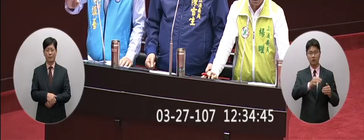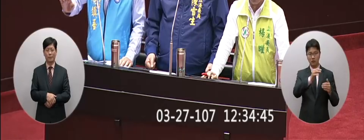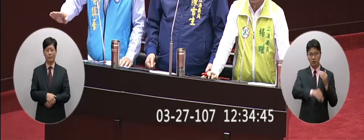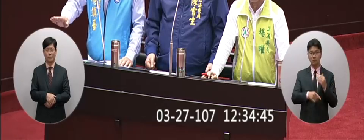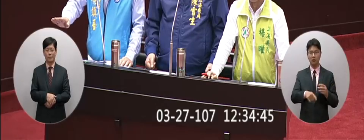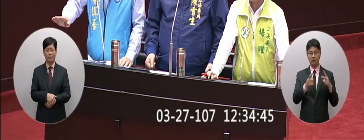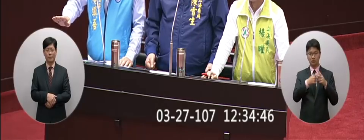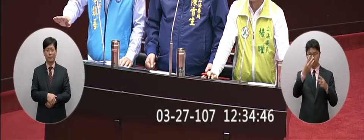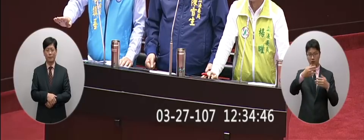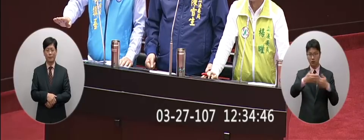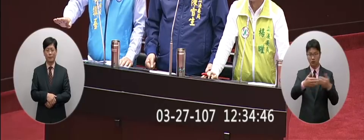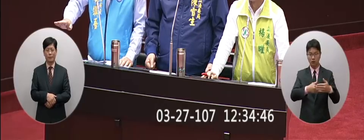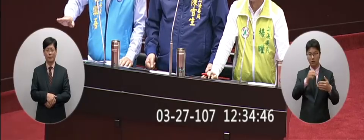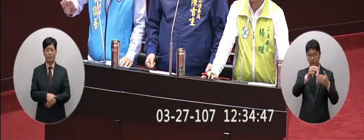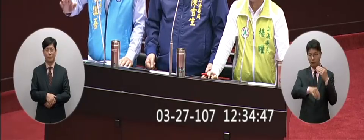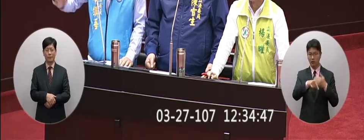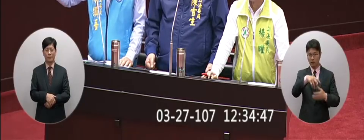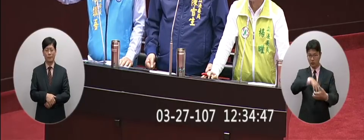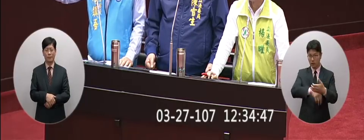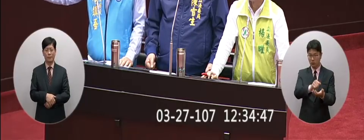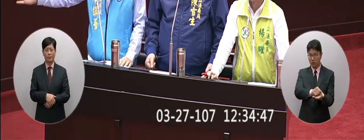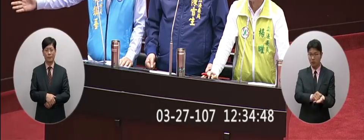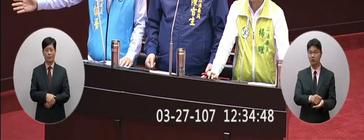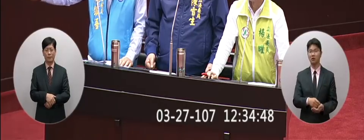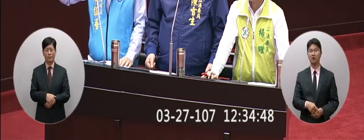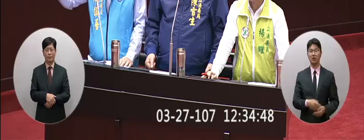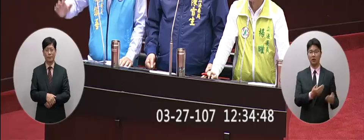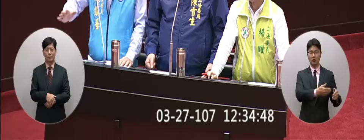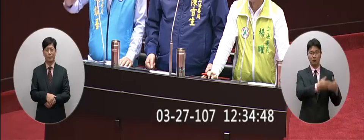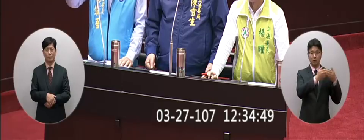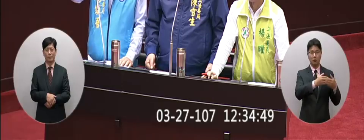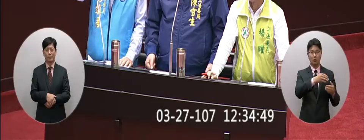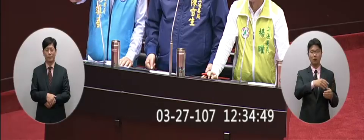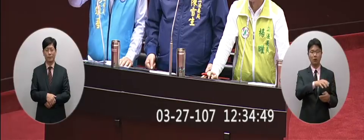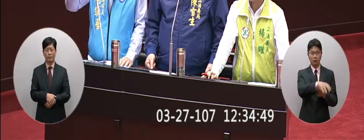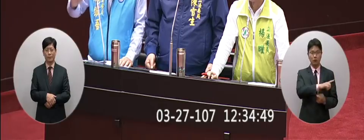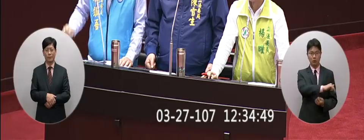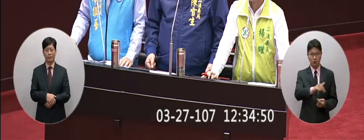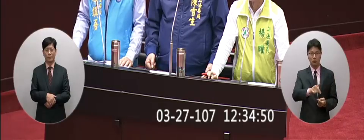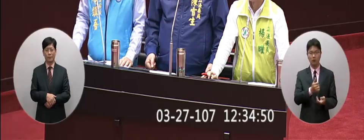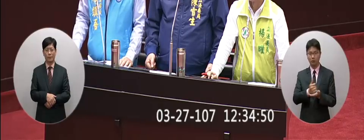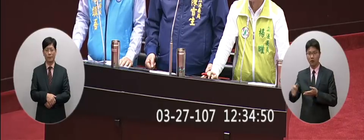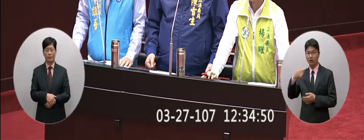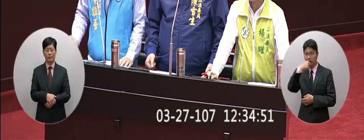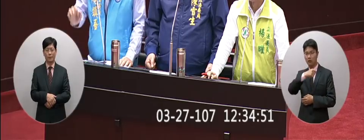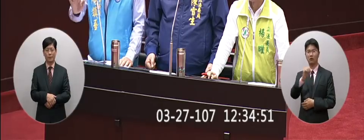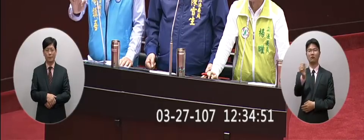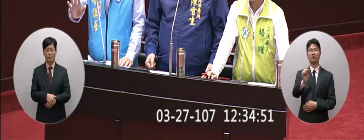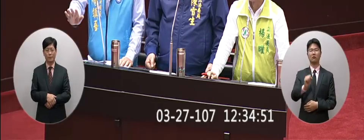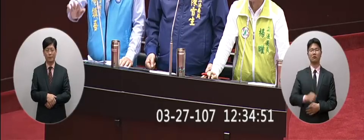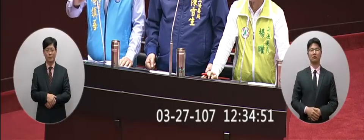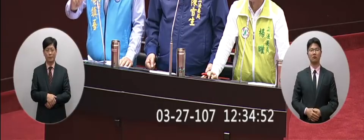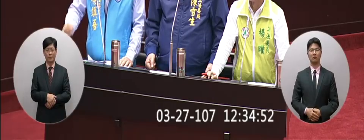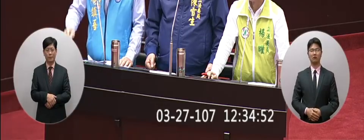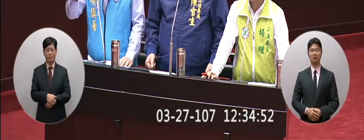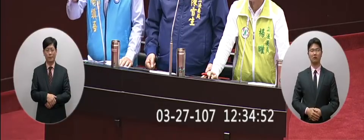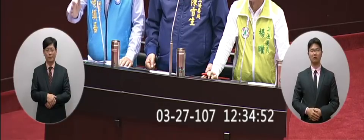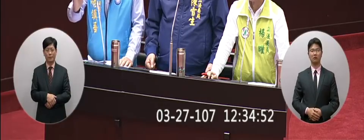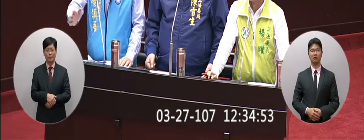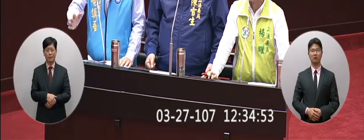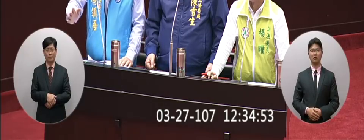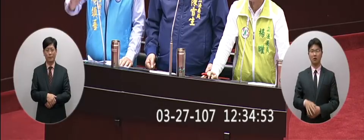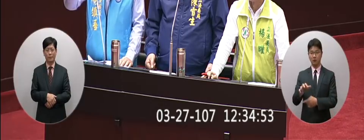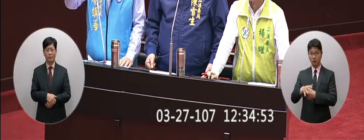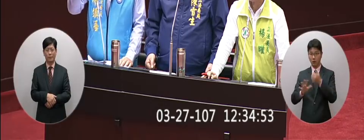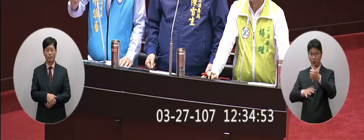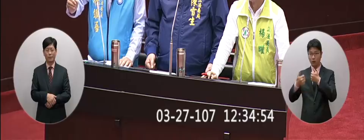通的示范办法，里面有说大陆的农特产品它不能够到台湾来，它不能够到台湾来。但是农